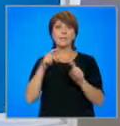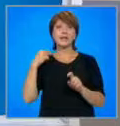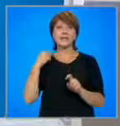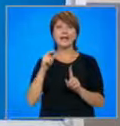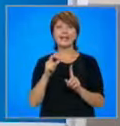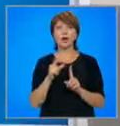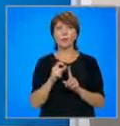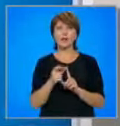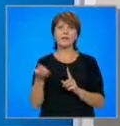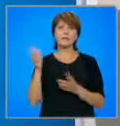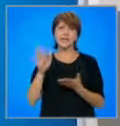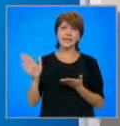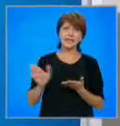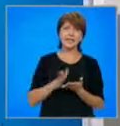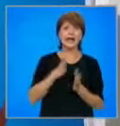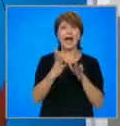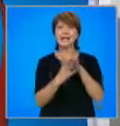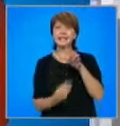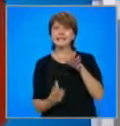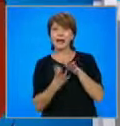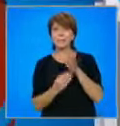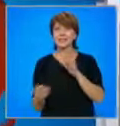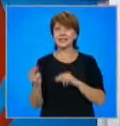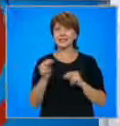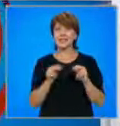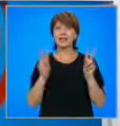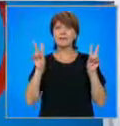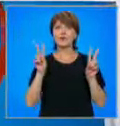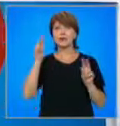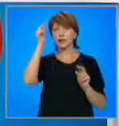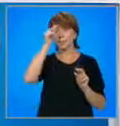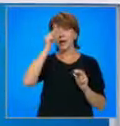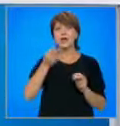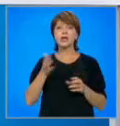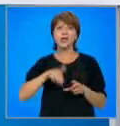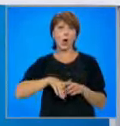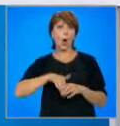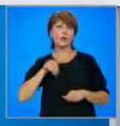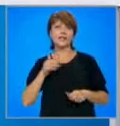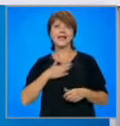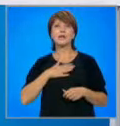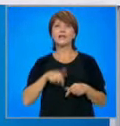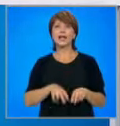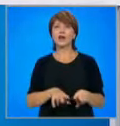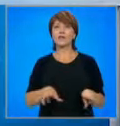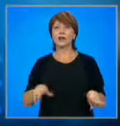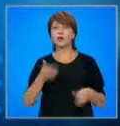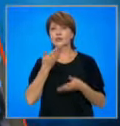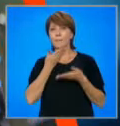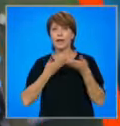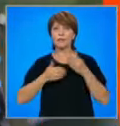Румен Радев след изтеклия запис от заседанието на Демократична България и последвалия отказ на Има такъв народ от преговори за